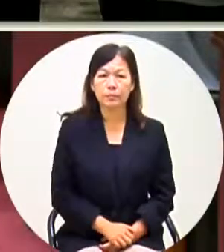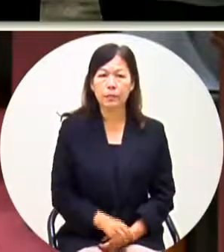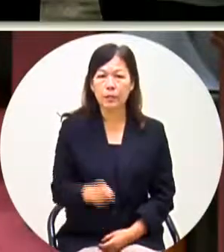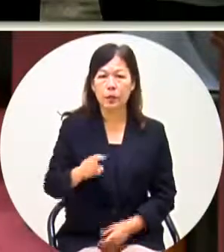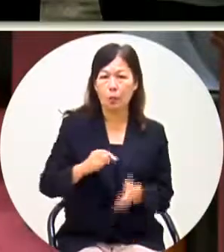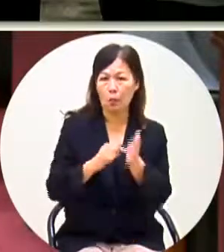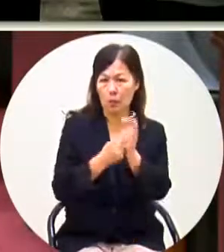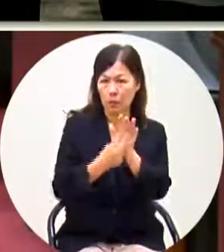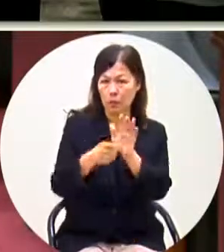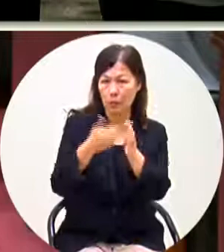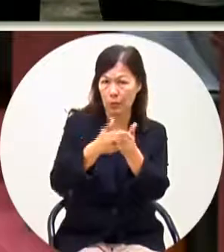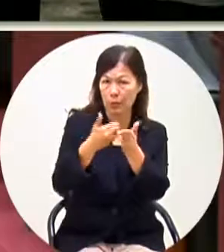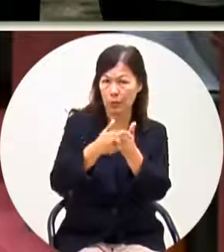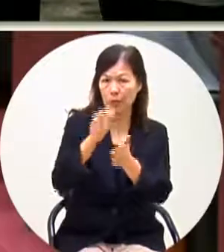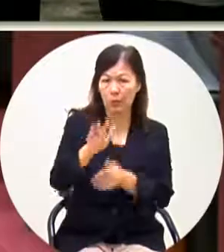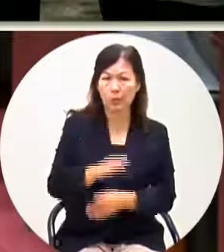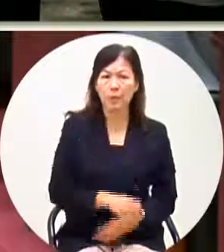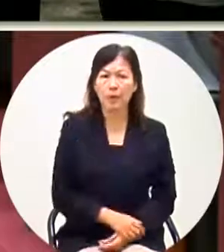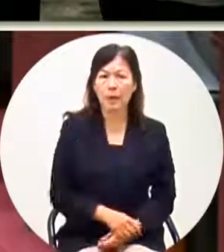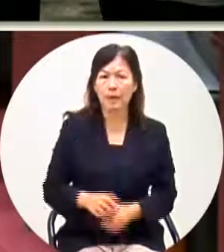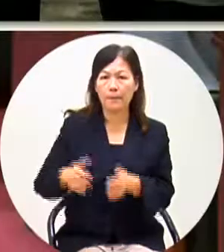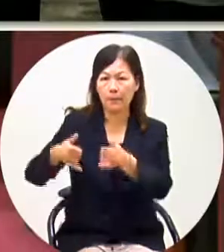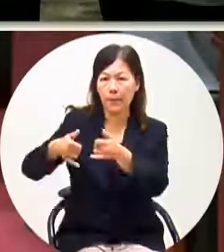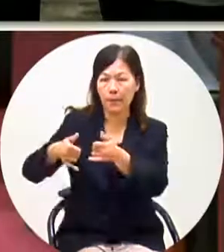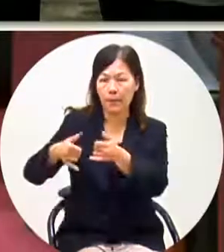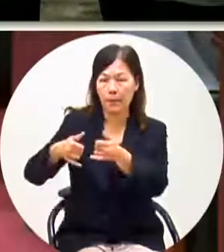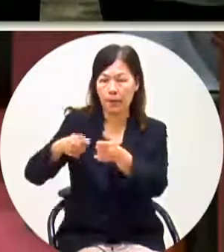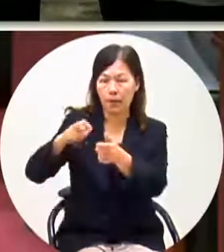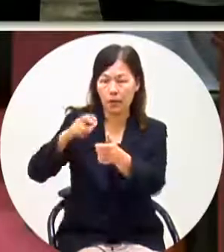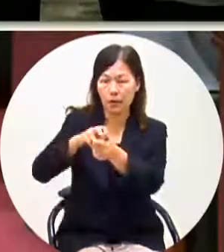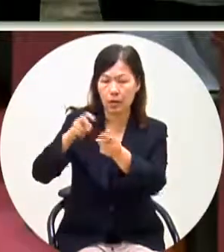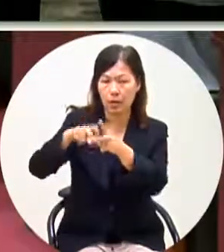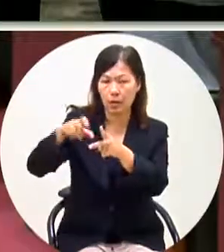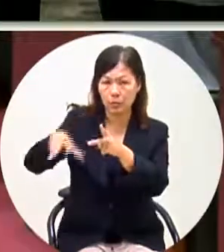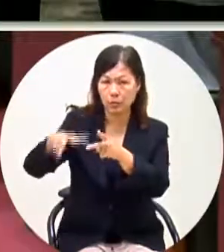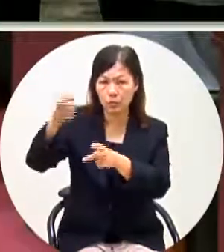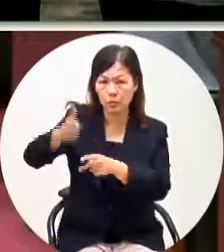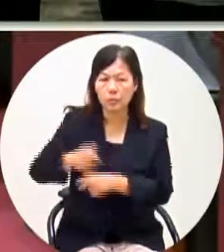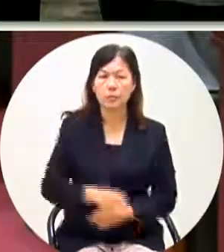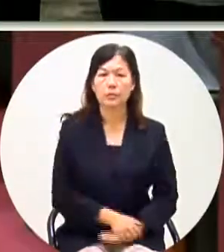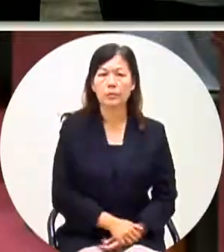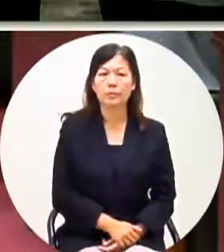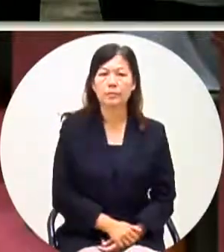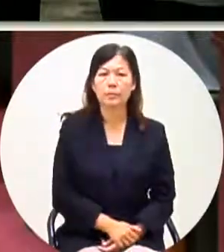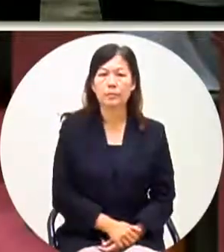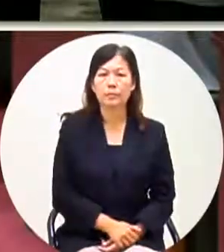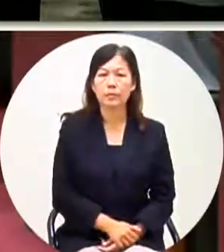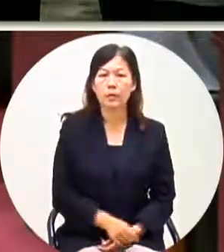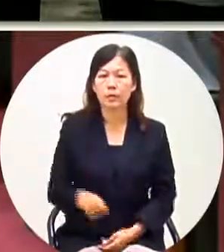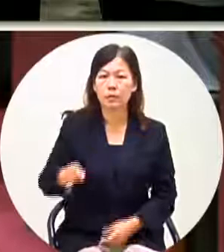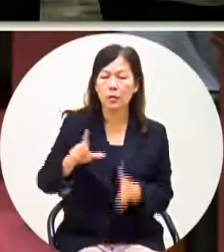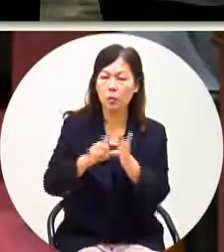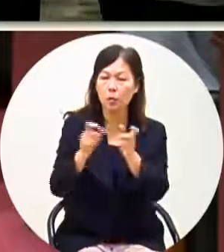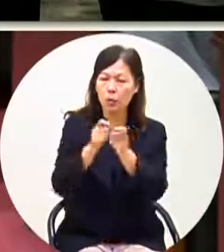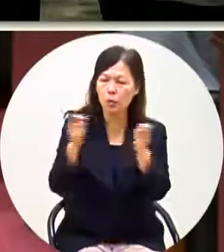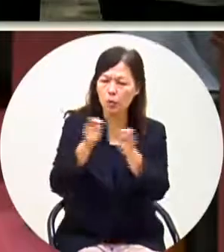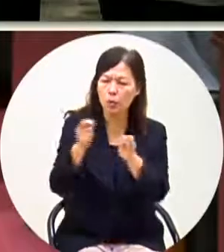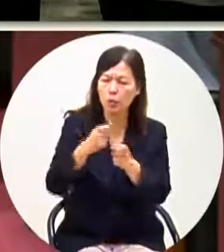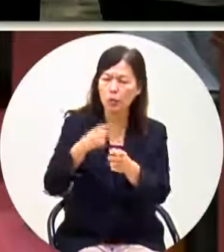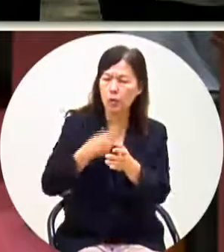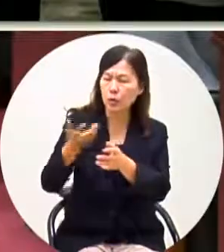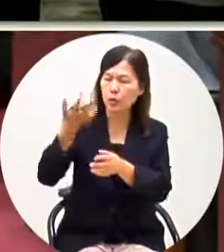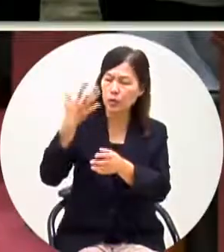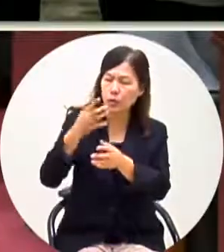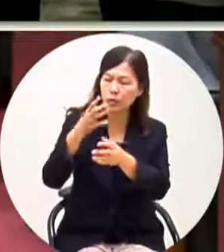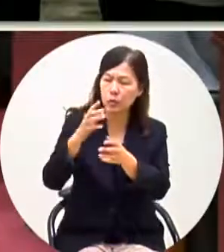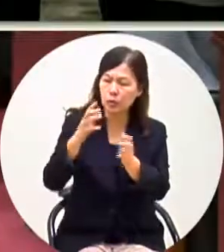旁边还有我们两公处的处长哈，那请教一下哈，这个是多久以前的事情？是在什么样的状况会有这张照